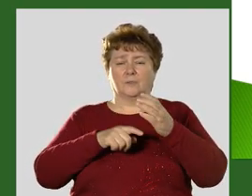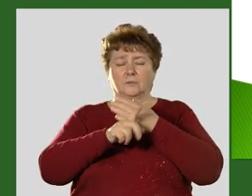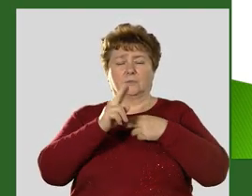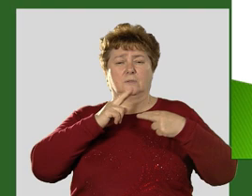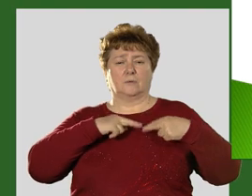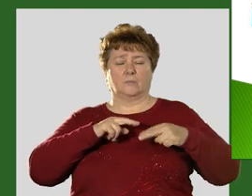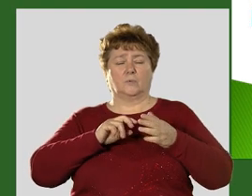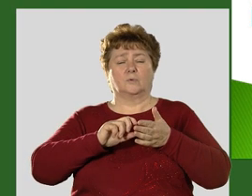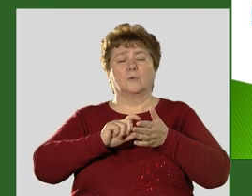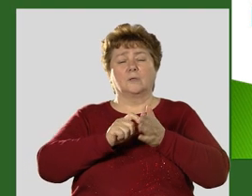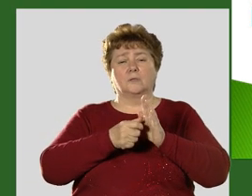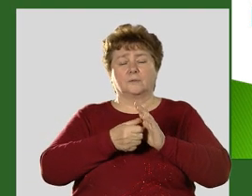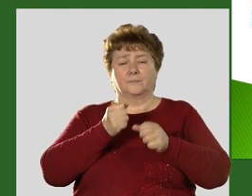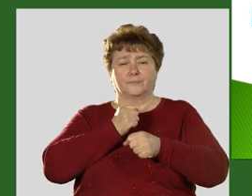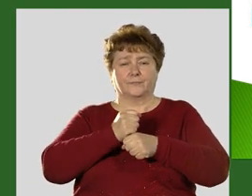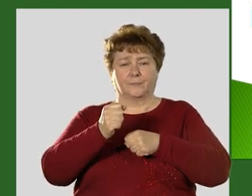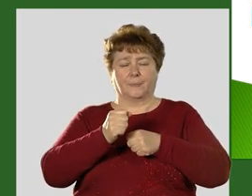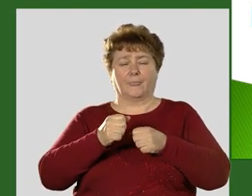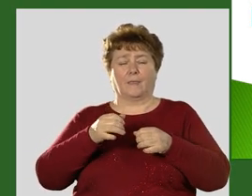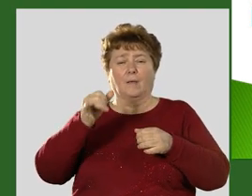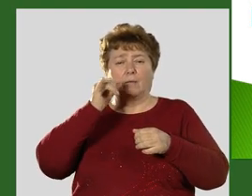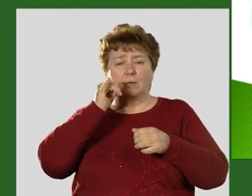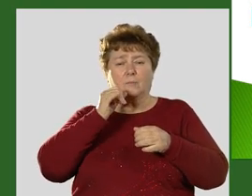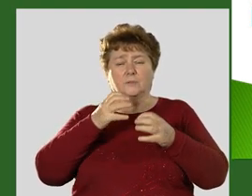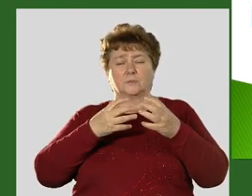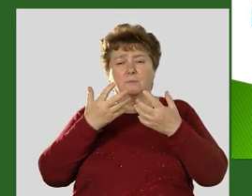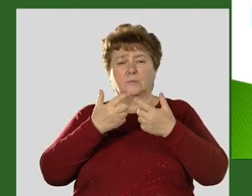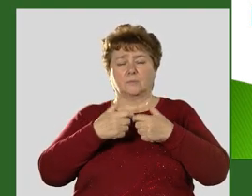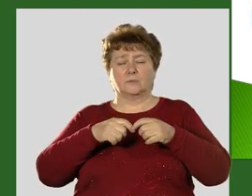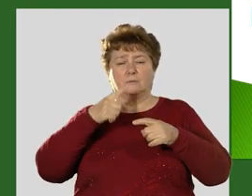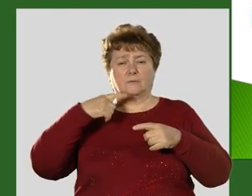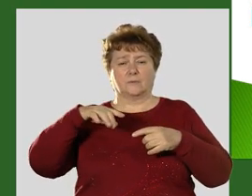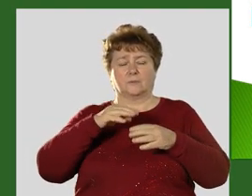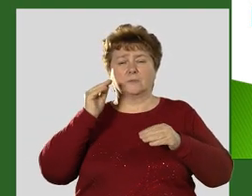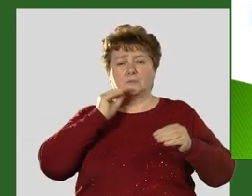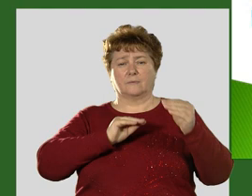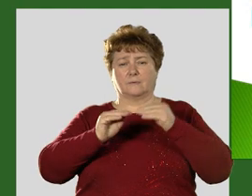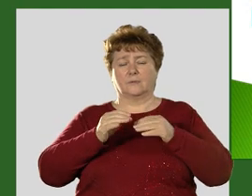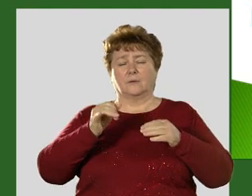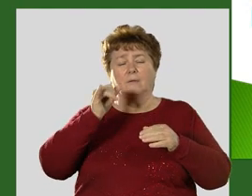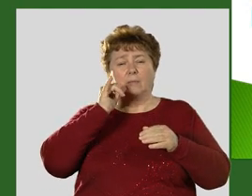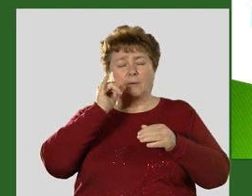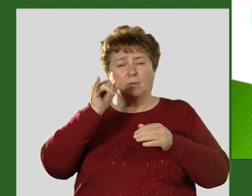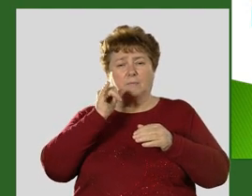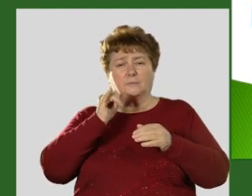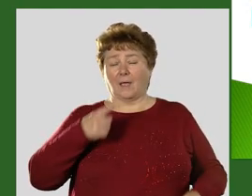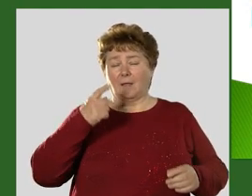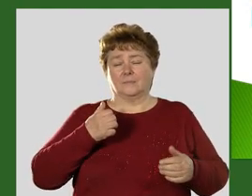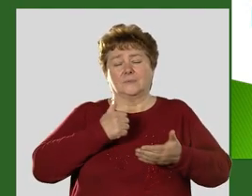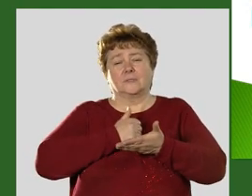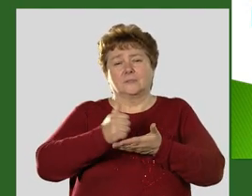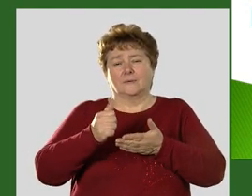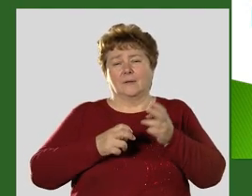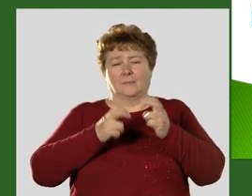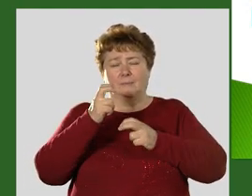производство сахара. Основу табачной промышленности в Кыргызстане составляет табаководство. Одним из